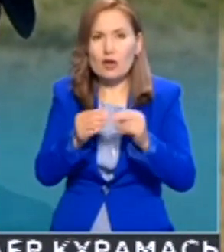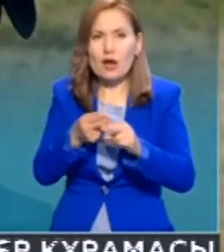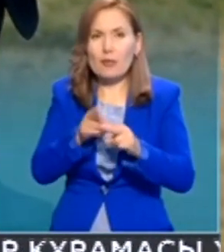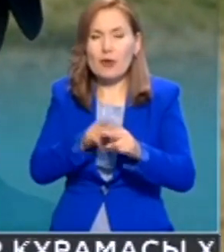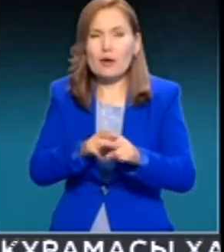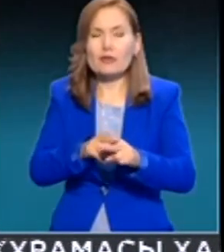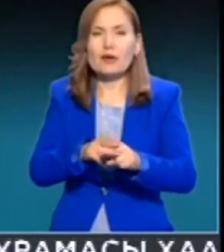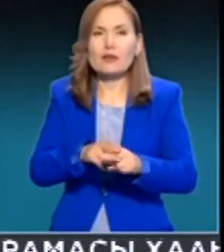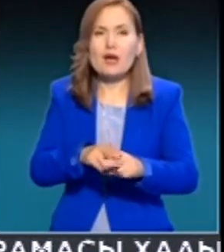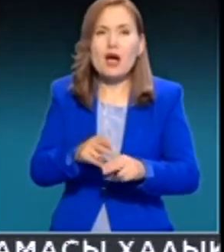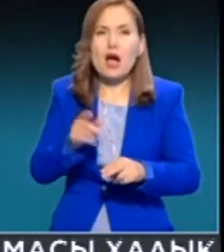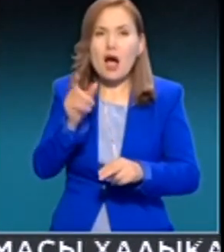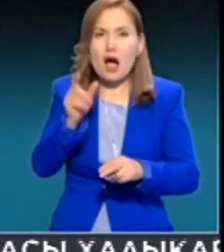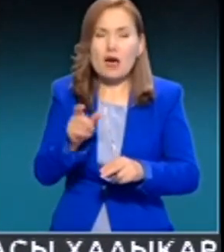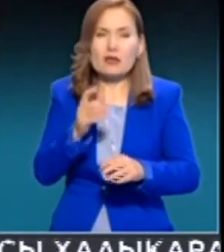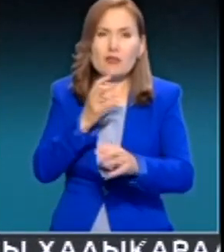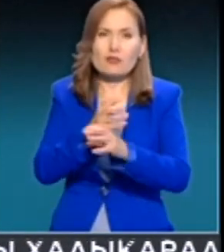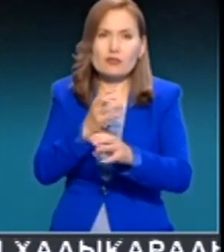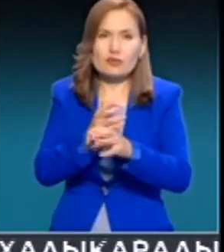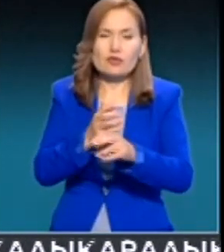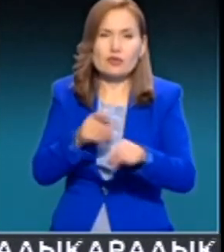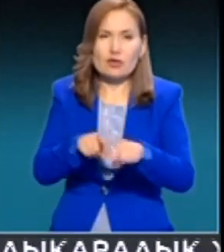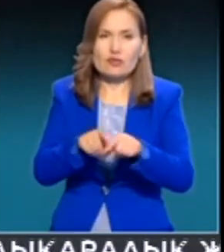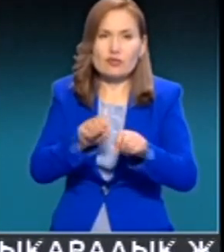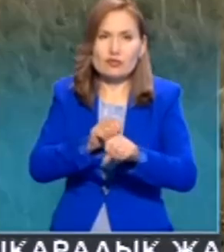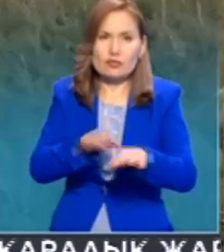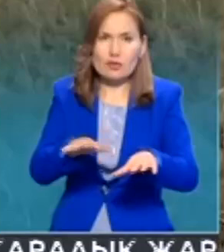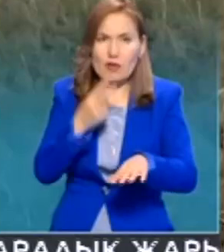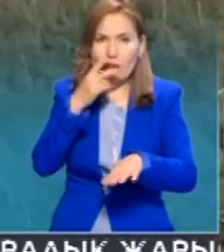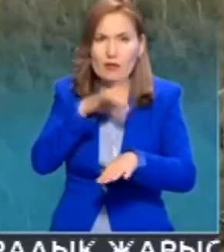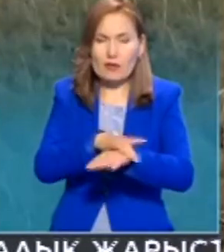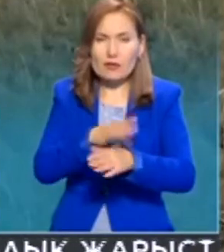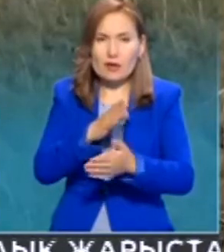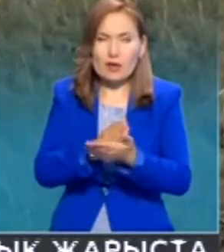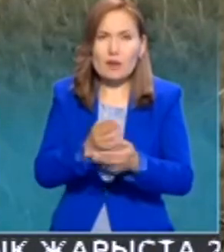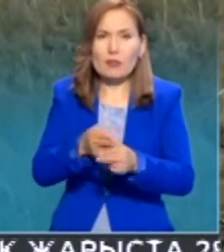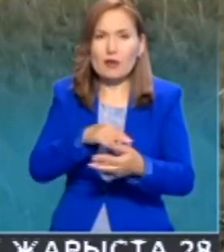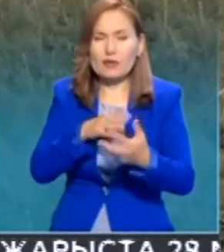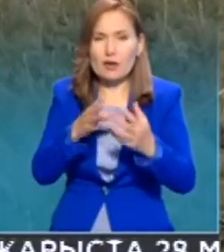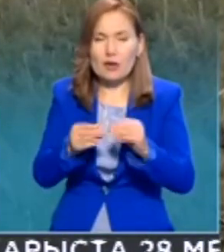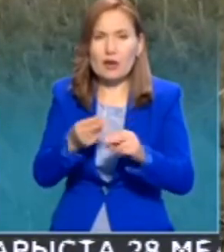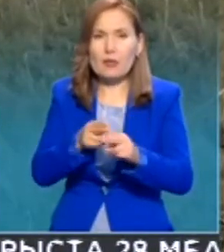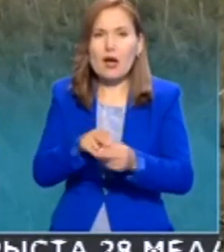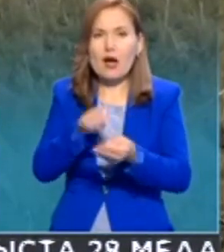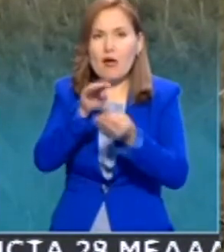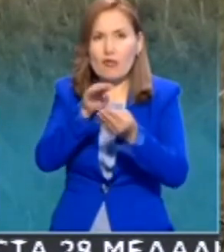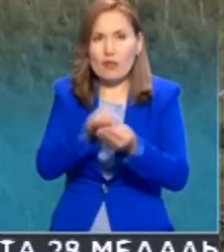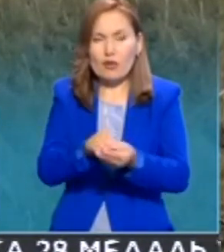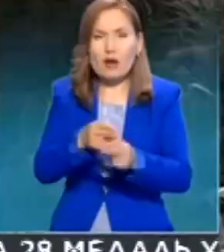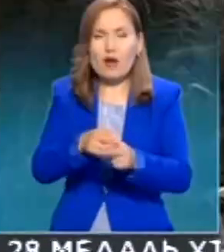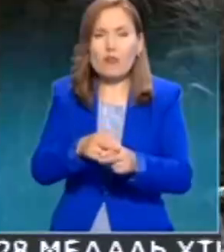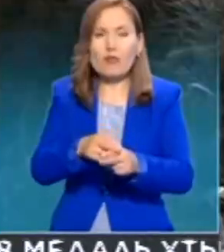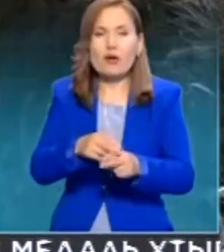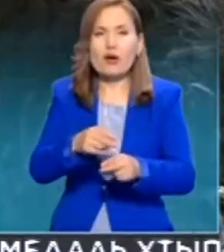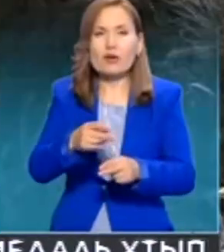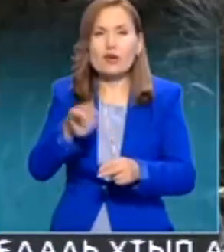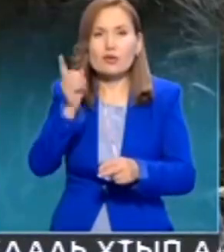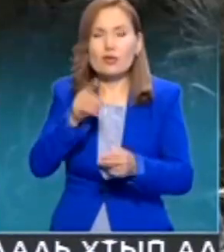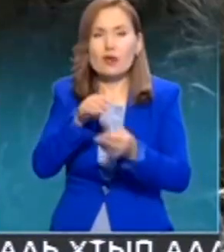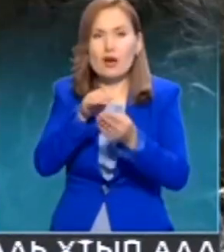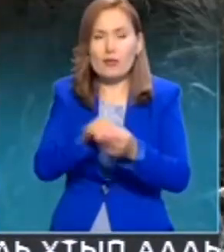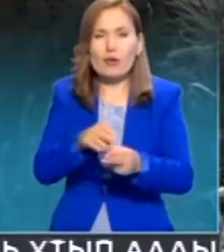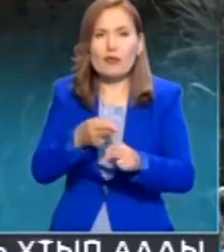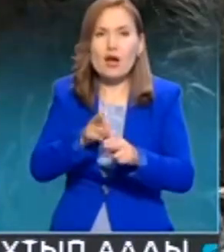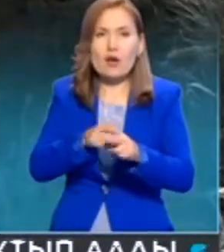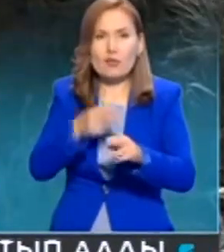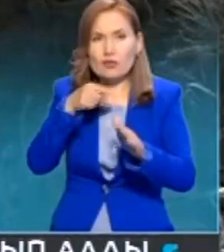қараса, адам сүйектеріне дейін шашылып қалған. Біздің сүрлім тобының өзі 3-1 жаңадан қазылған көне бейітті тапты. Ал қаншасы